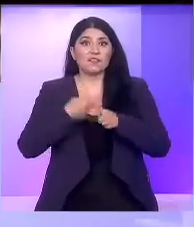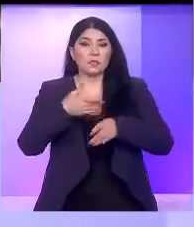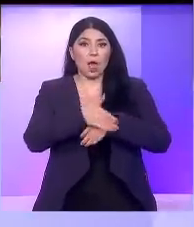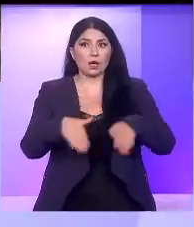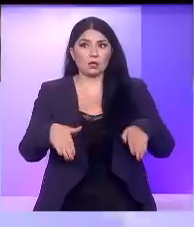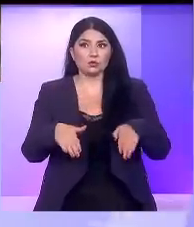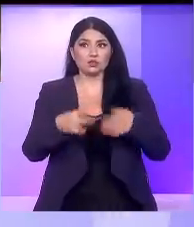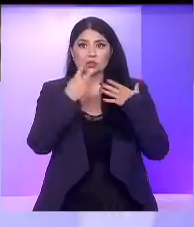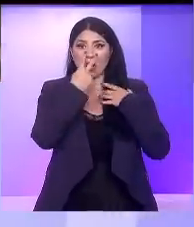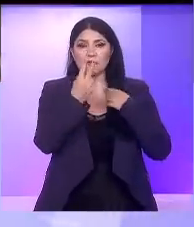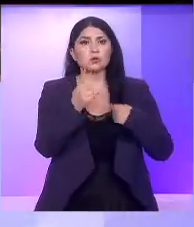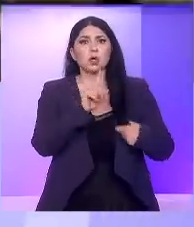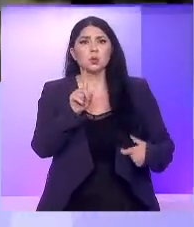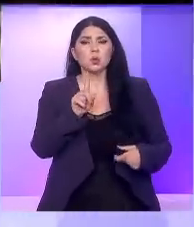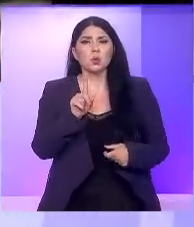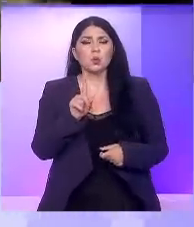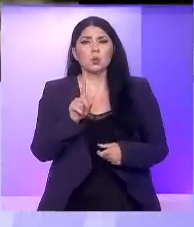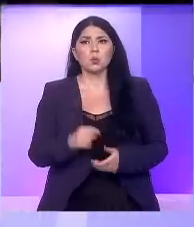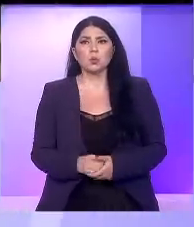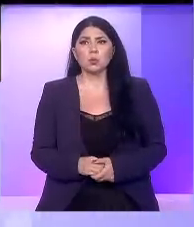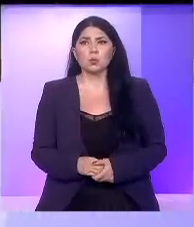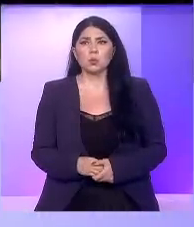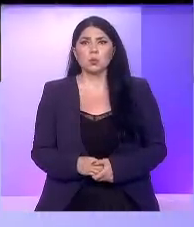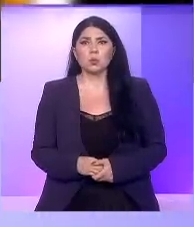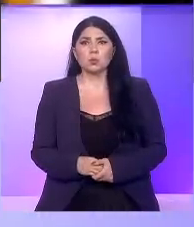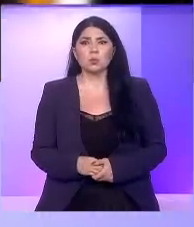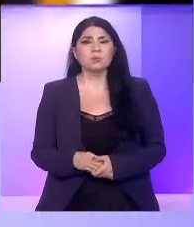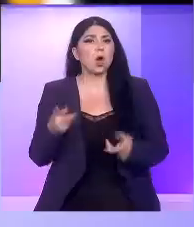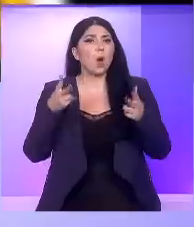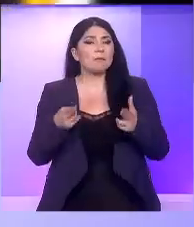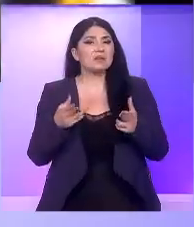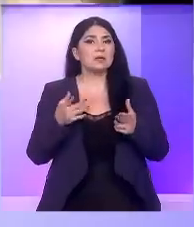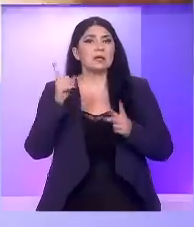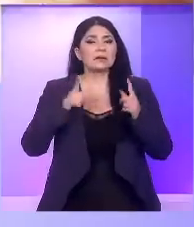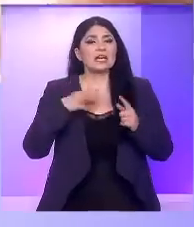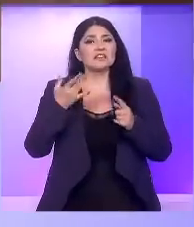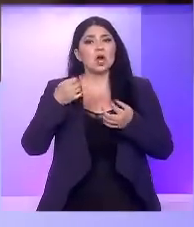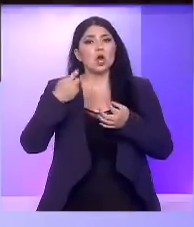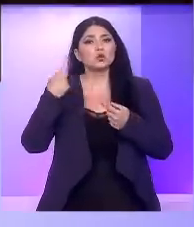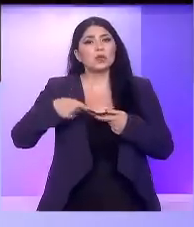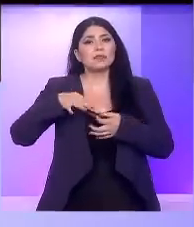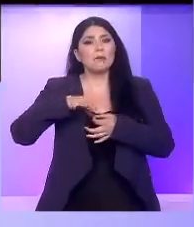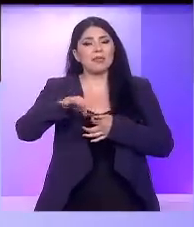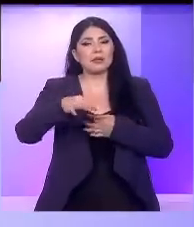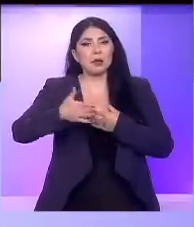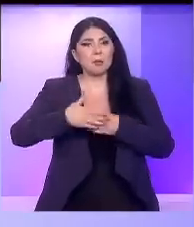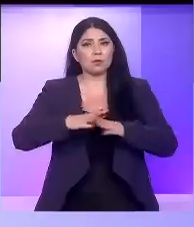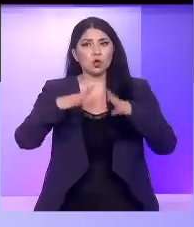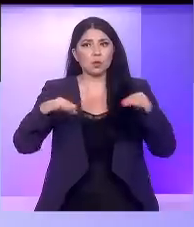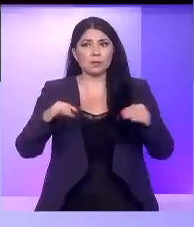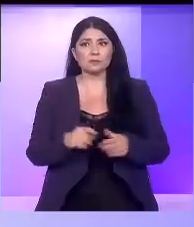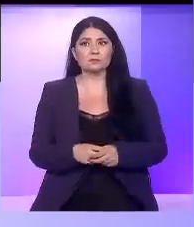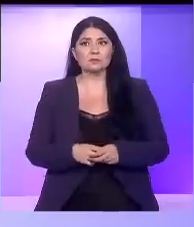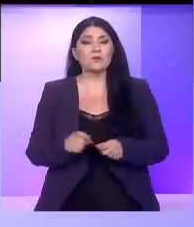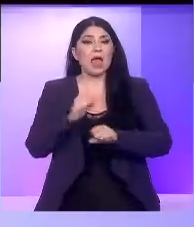ați văzut că nu s-au sfiit sub nicio formă ca la câteva sute de metri de noi să trimită acele